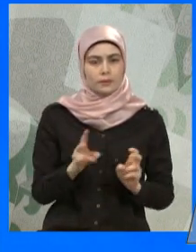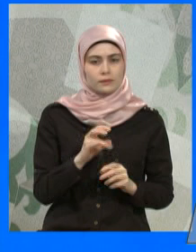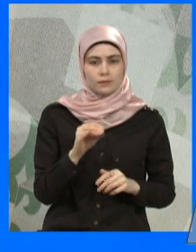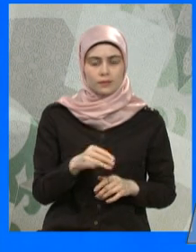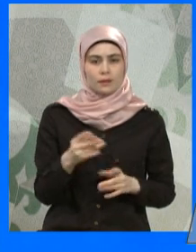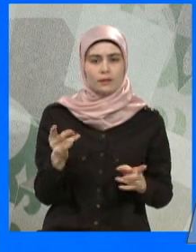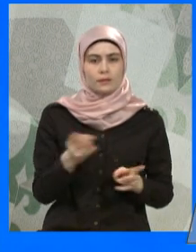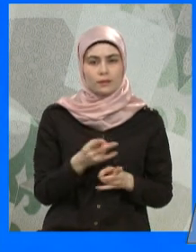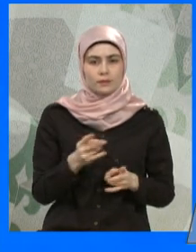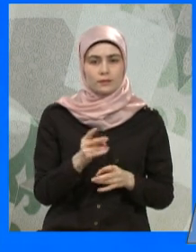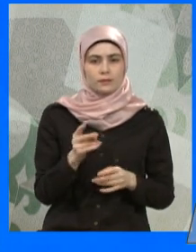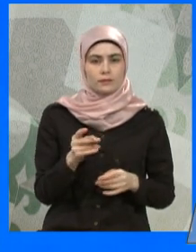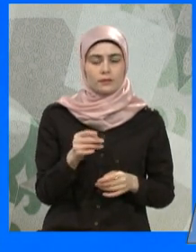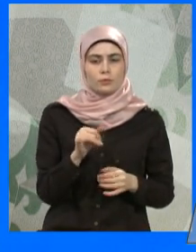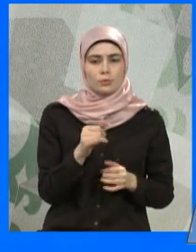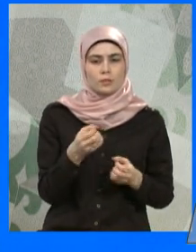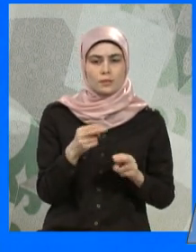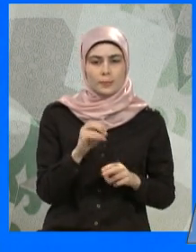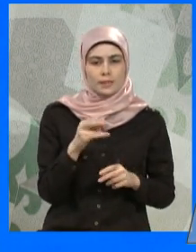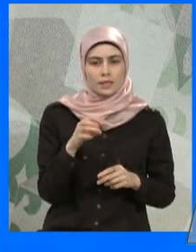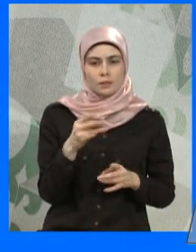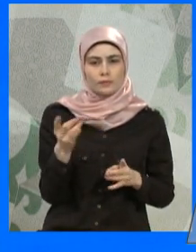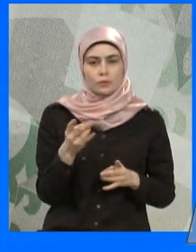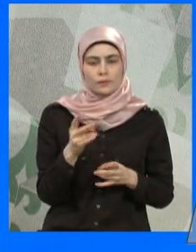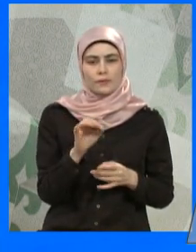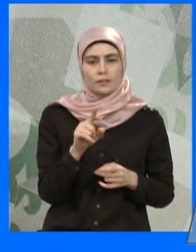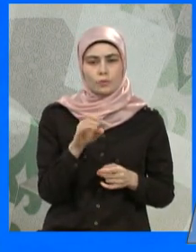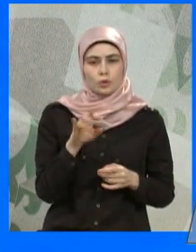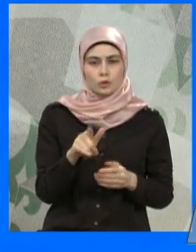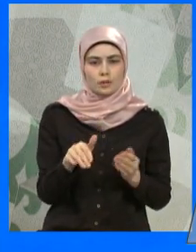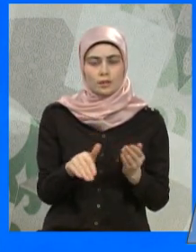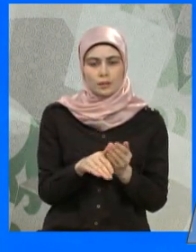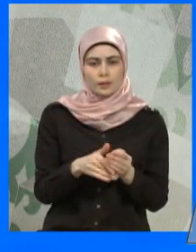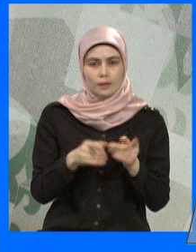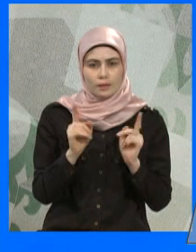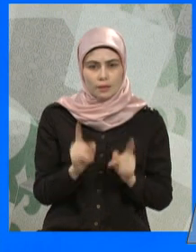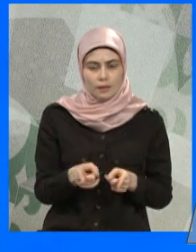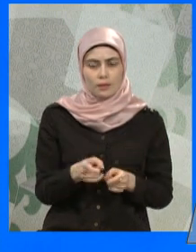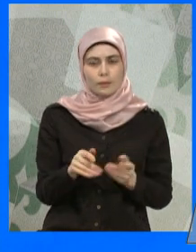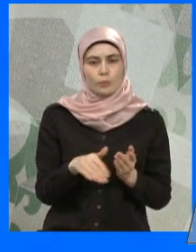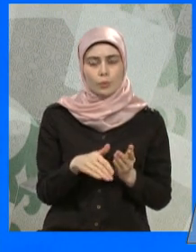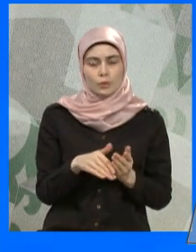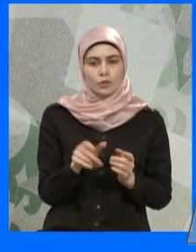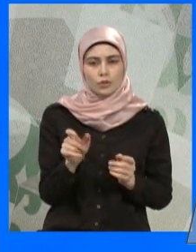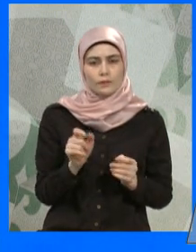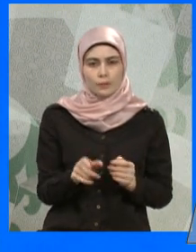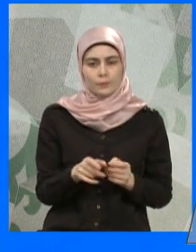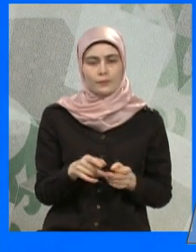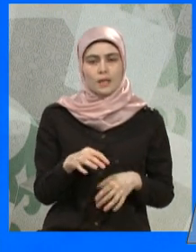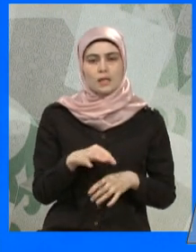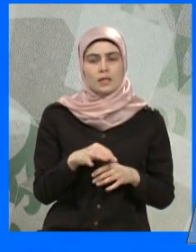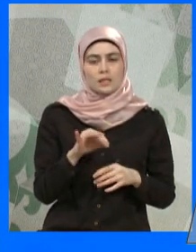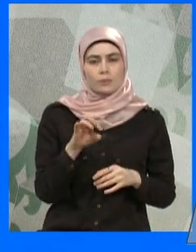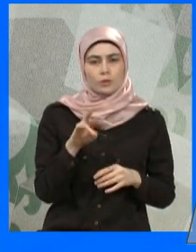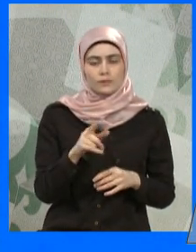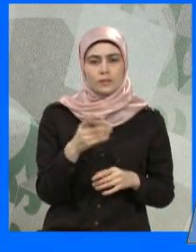людей в райцентр. У специалистов на местах должна быть возможность оказывать реальную помощь людям. Использовать современное